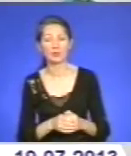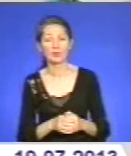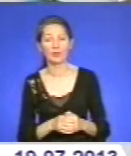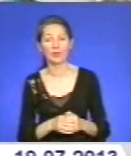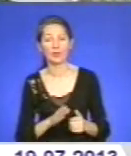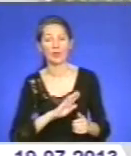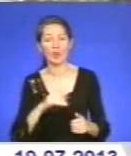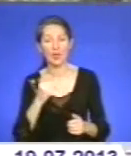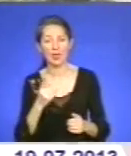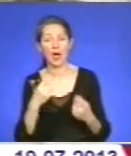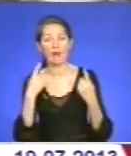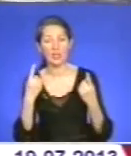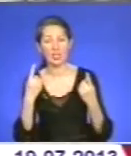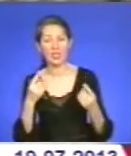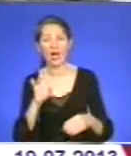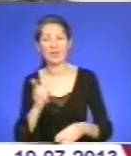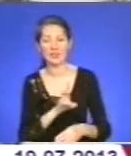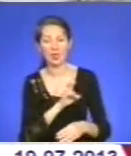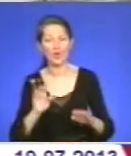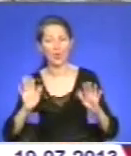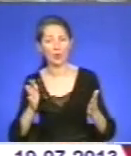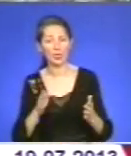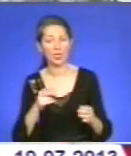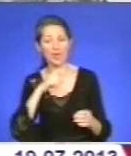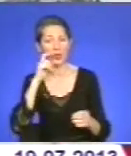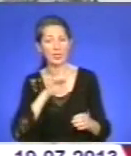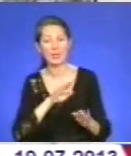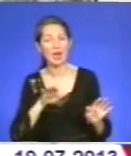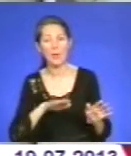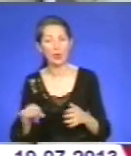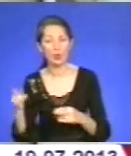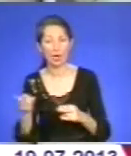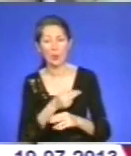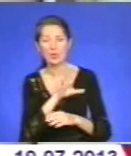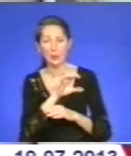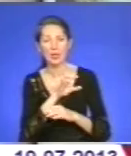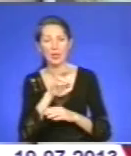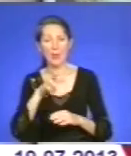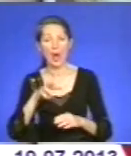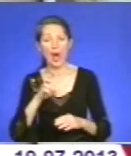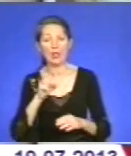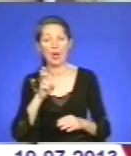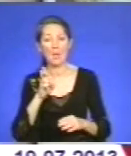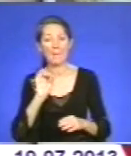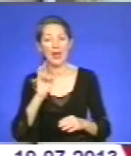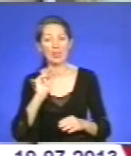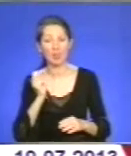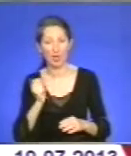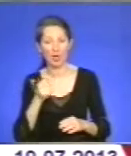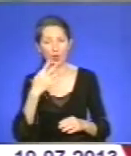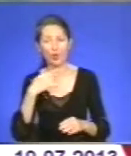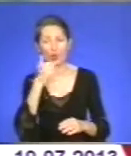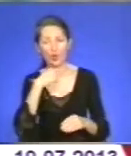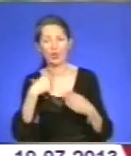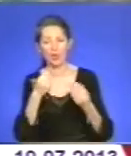Жодна визначна церковна подія в Україні не минула без об'єктива Михайла Бенча. 40 років віддав автор, аби показати